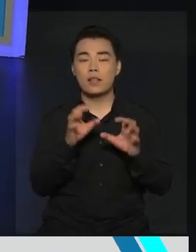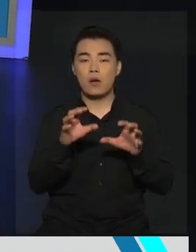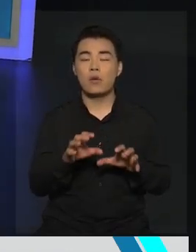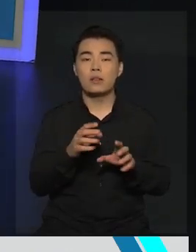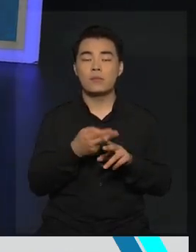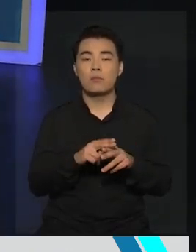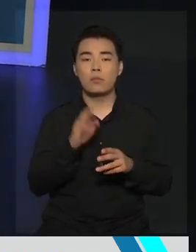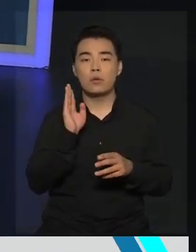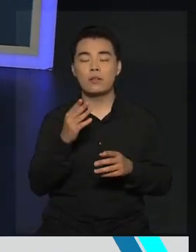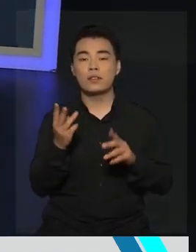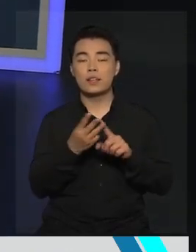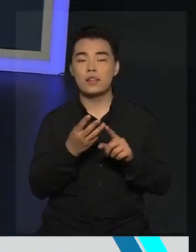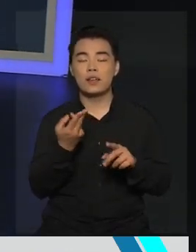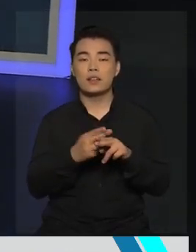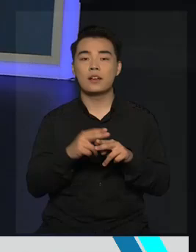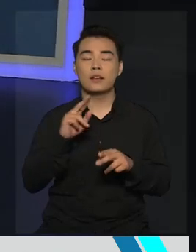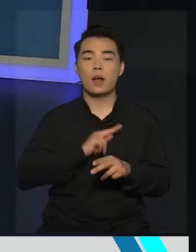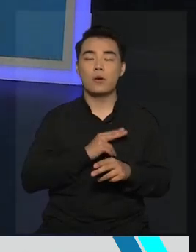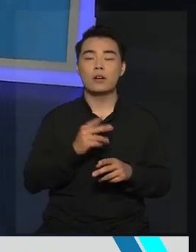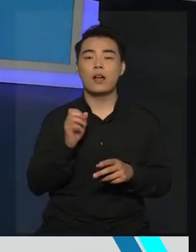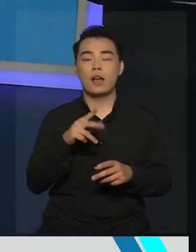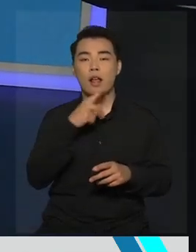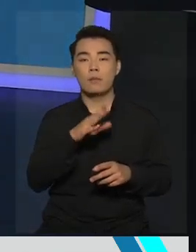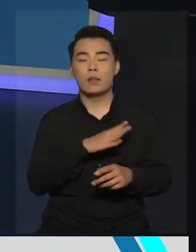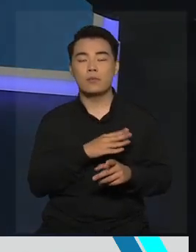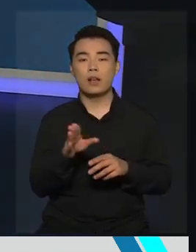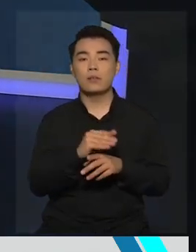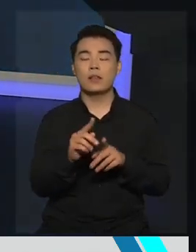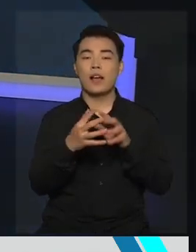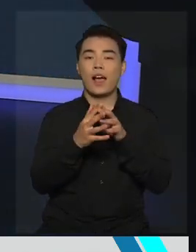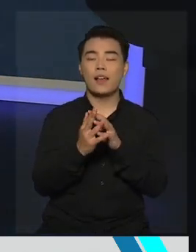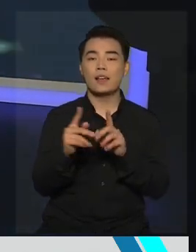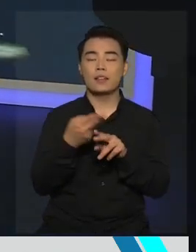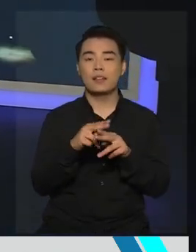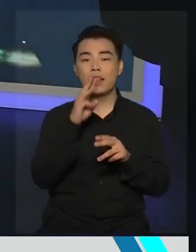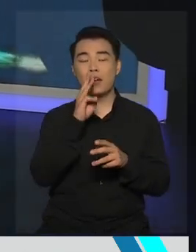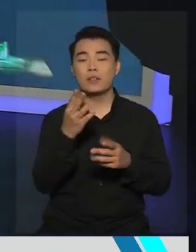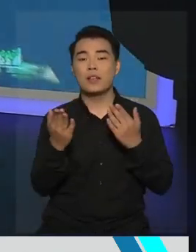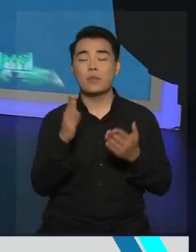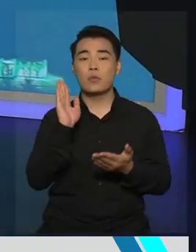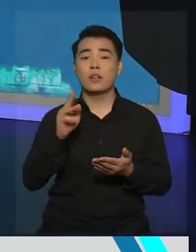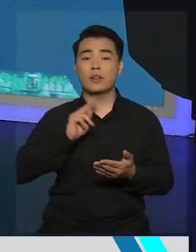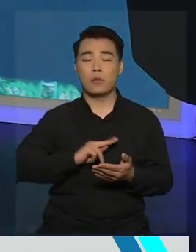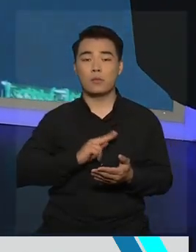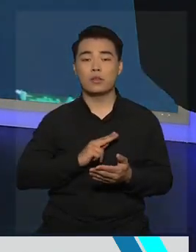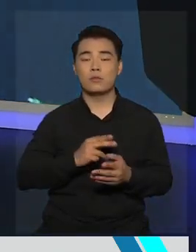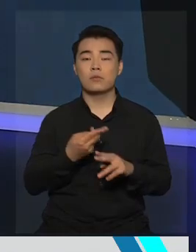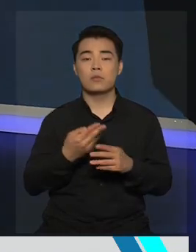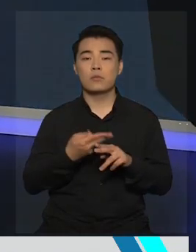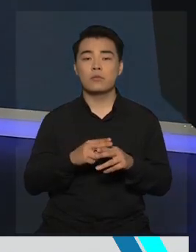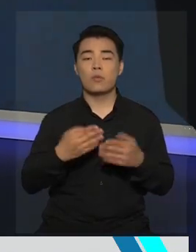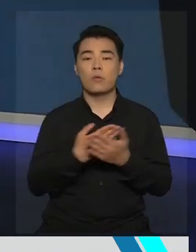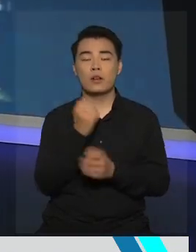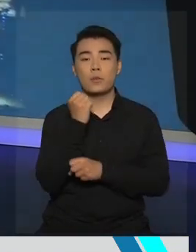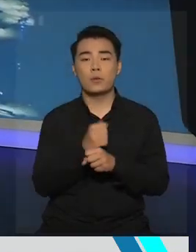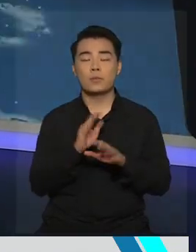естественно, появится. И третий пункт – это работа, о которой мы говорили, и для приграничных сел. То есть это доход населения. Если будет работа, будут условия для развития